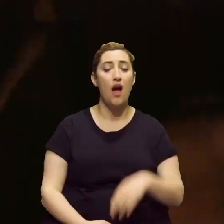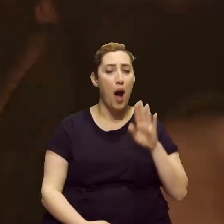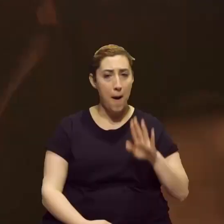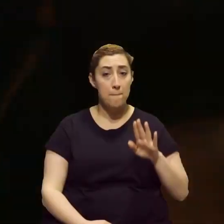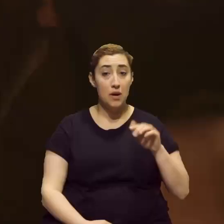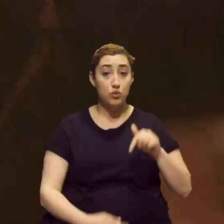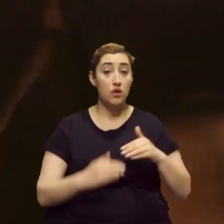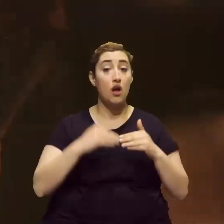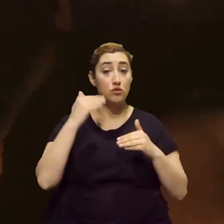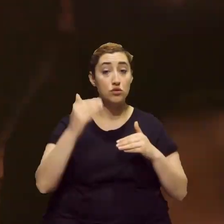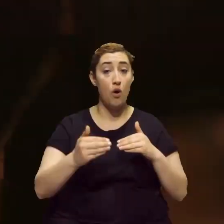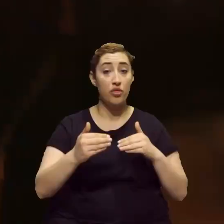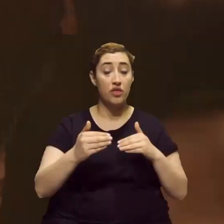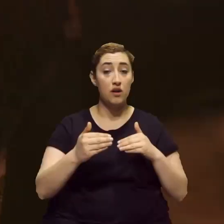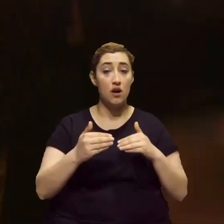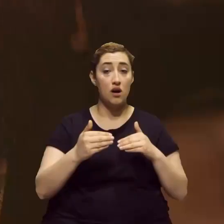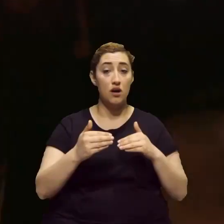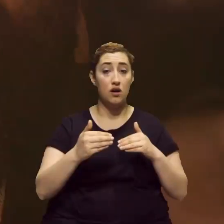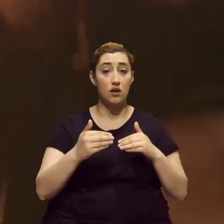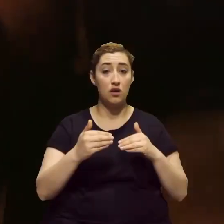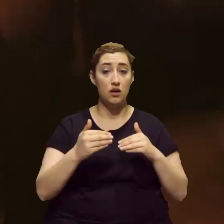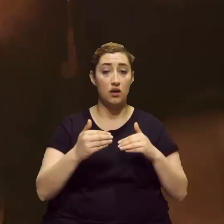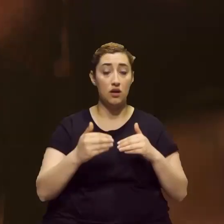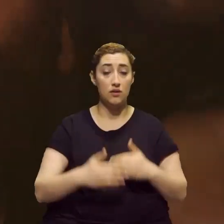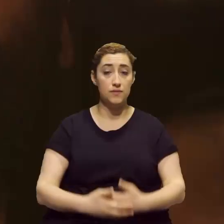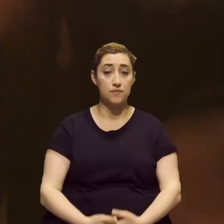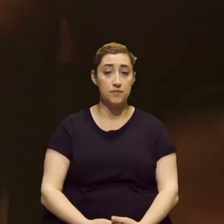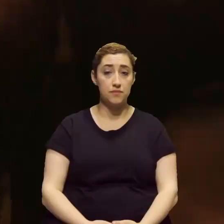Ama artık... Bakışlarını ateşe çevirdi.